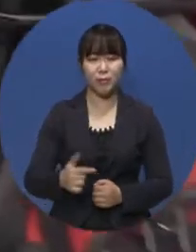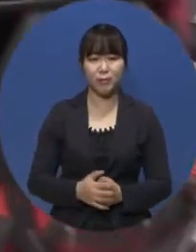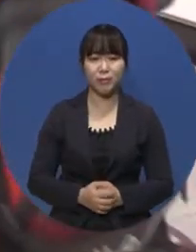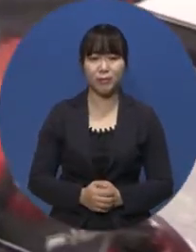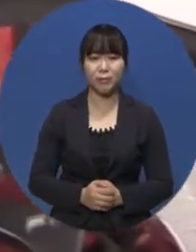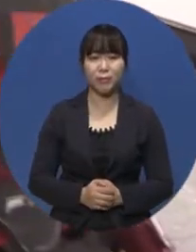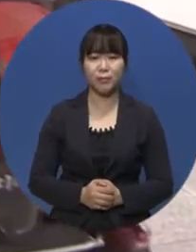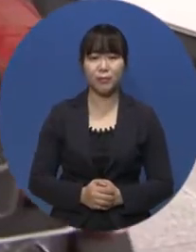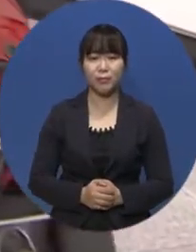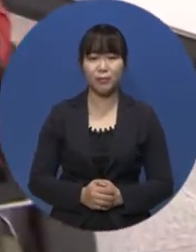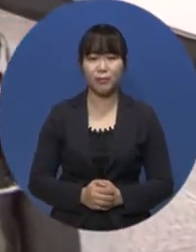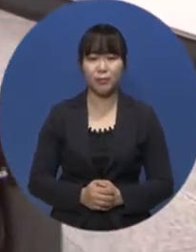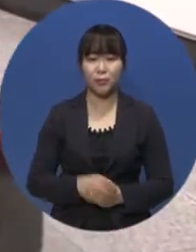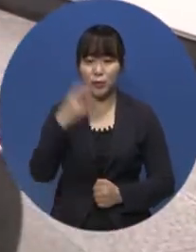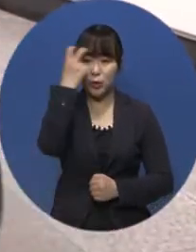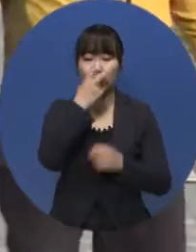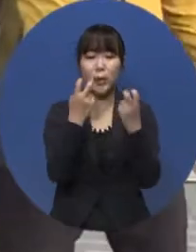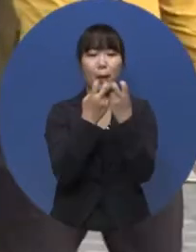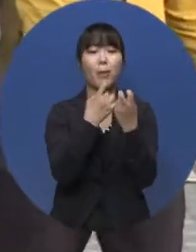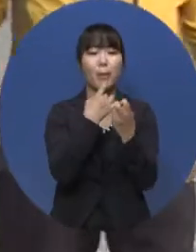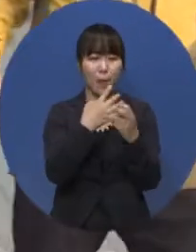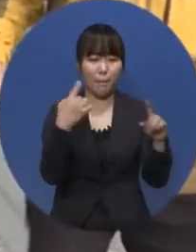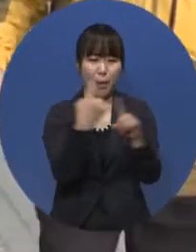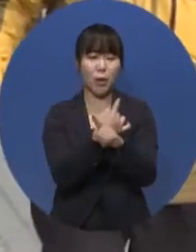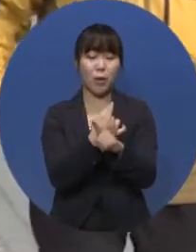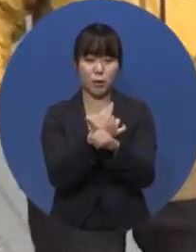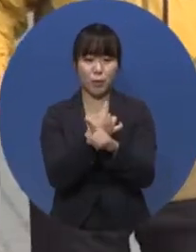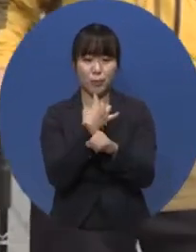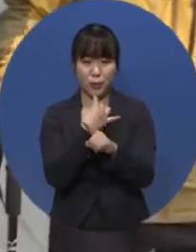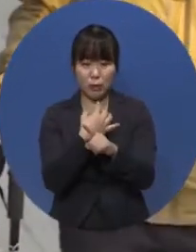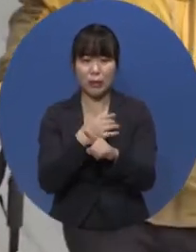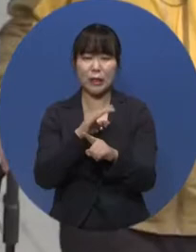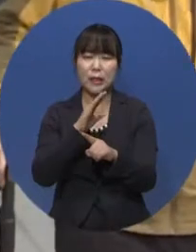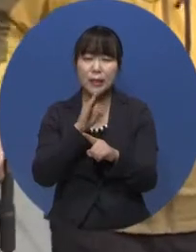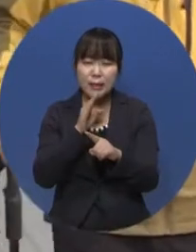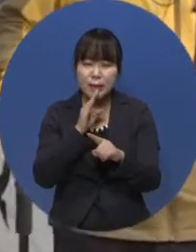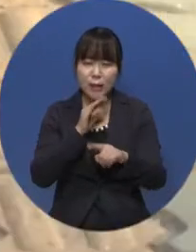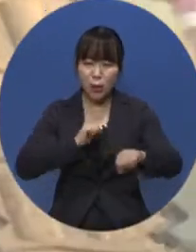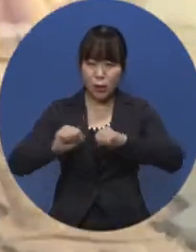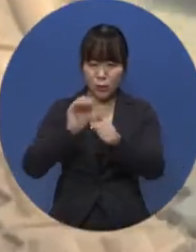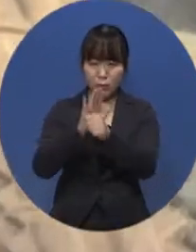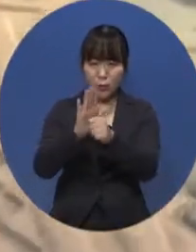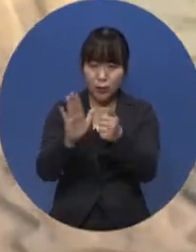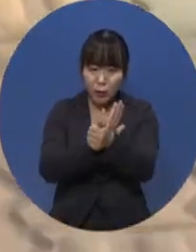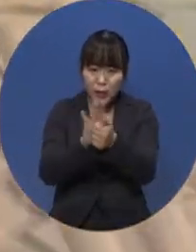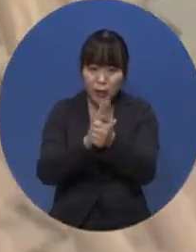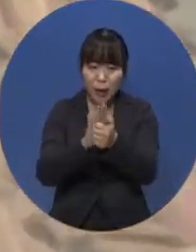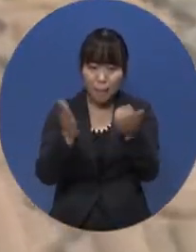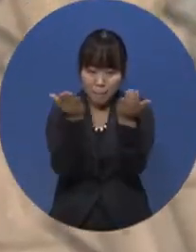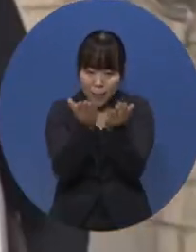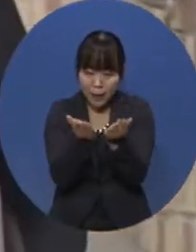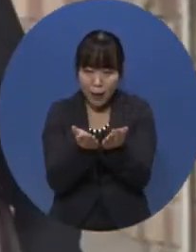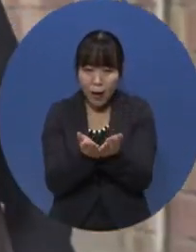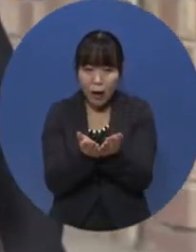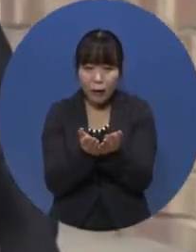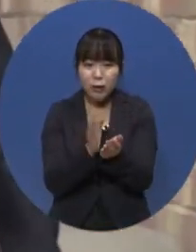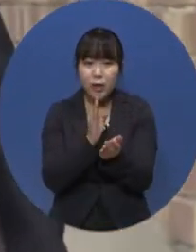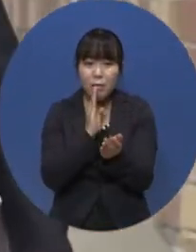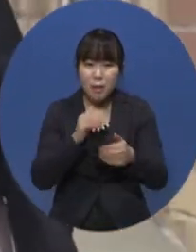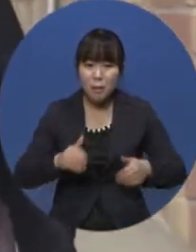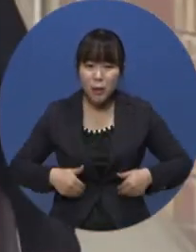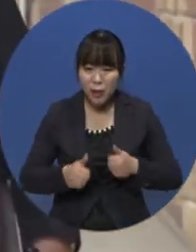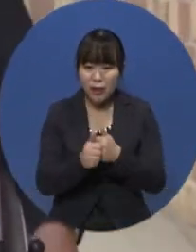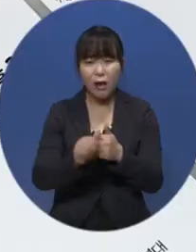있습니다. 조사 방법만 바꿨을 뿐 실제 활동 지원 서비스가 필요에 맞게 제공되지 않기